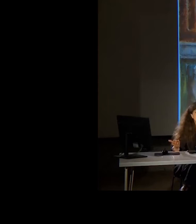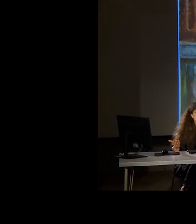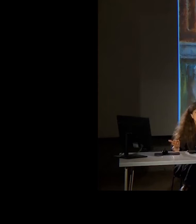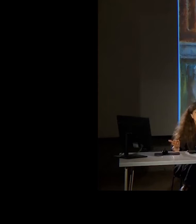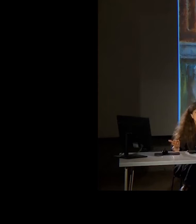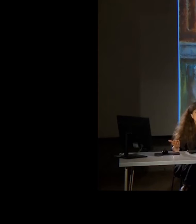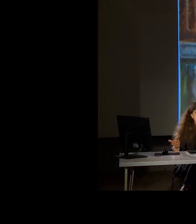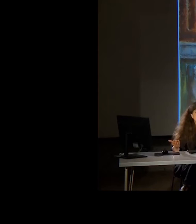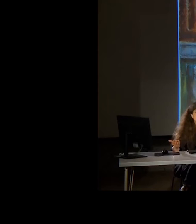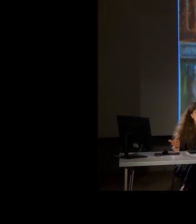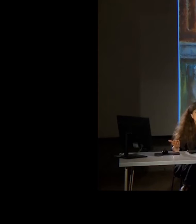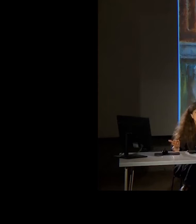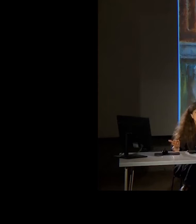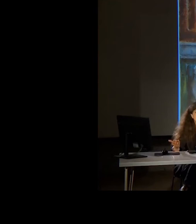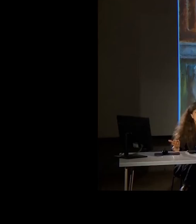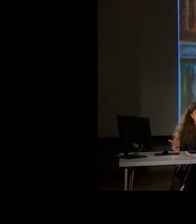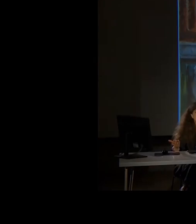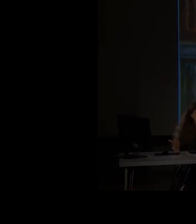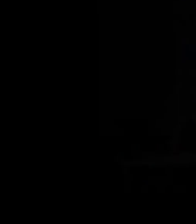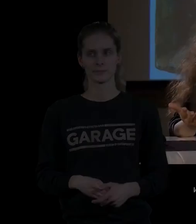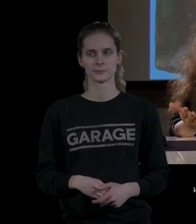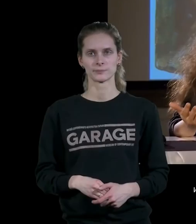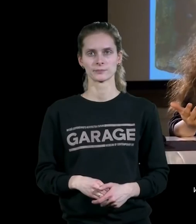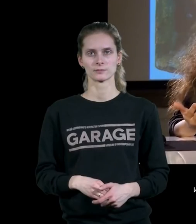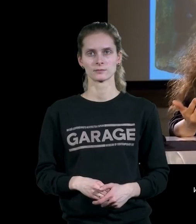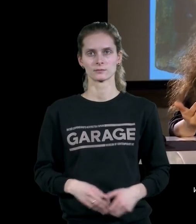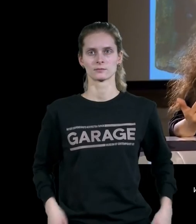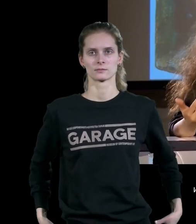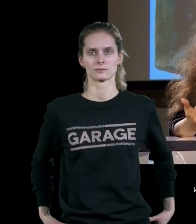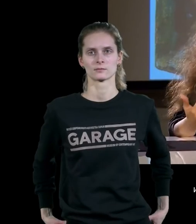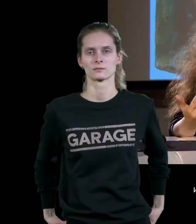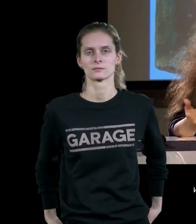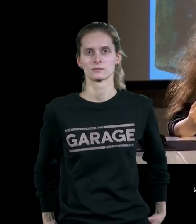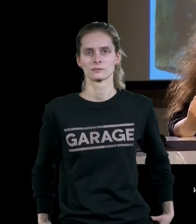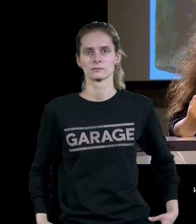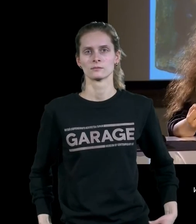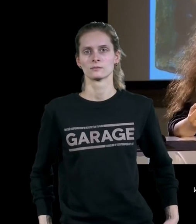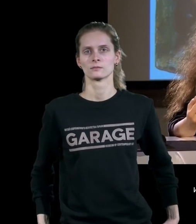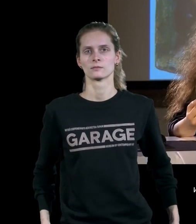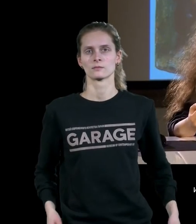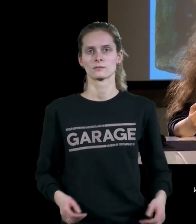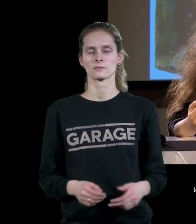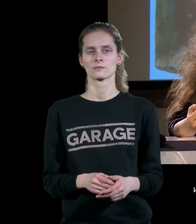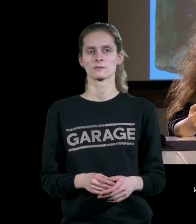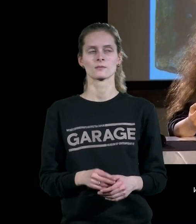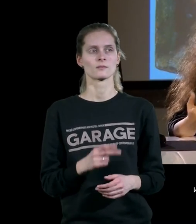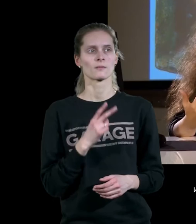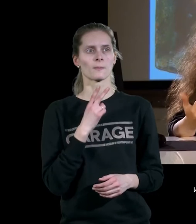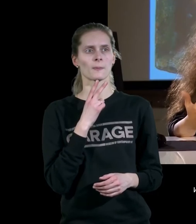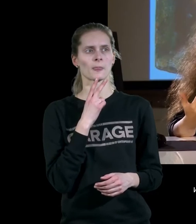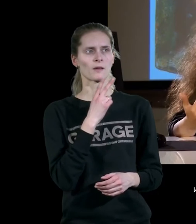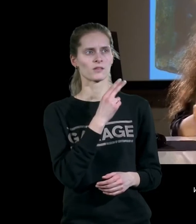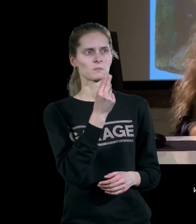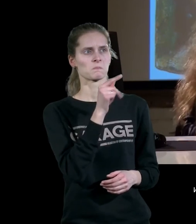мазками, детали читаются плохо. Интерьера, которая достаточно явно отсылает к древнеримской живописи,